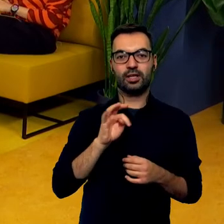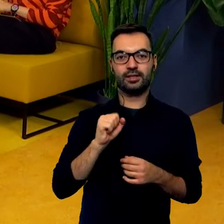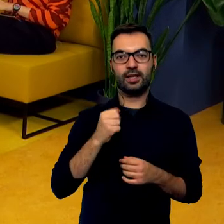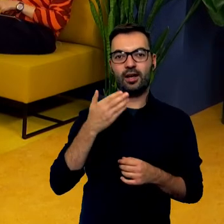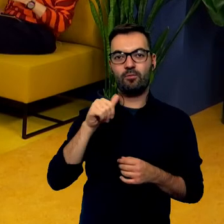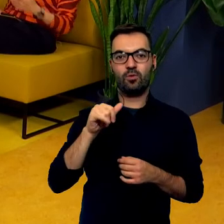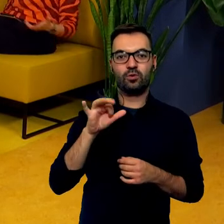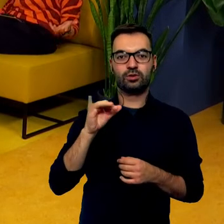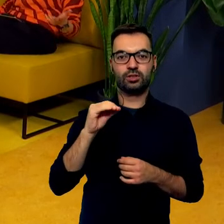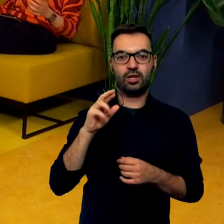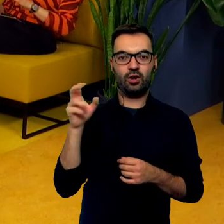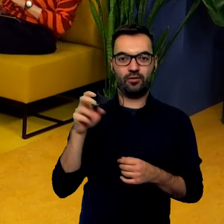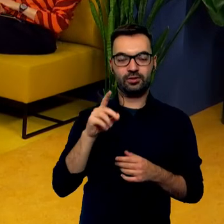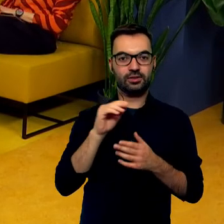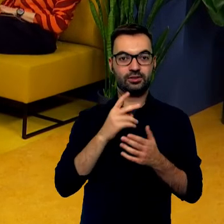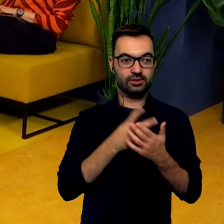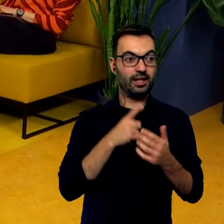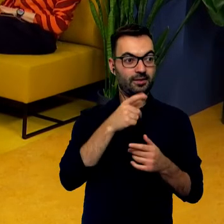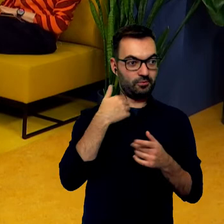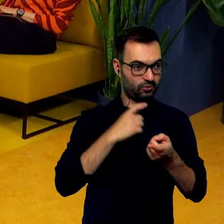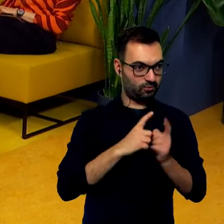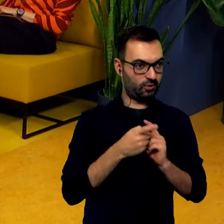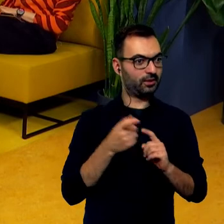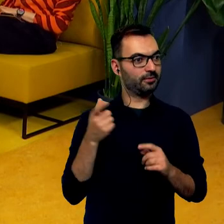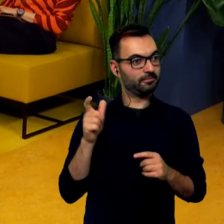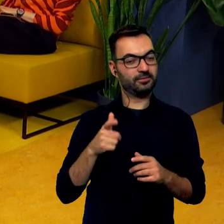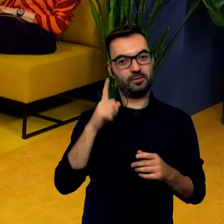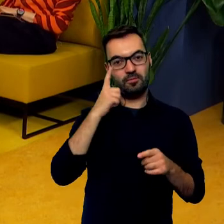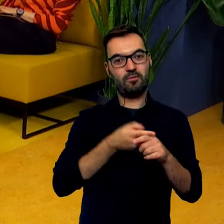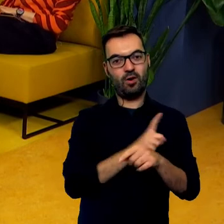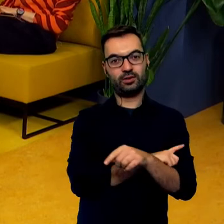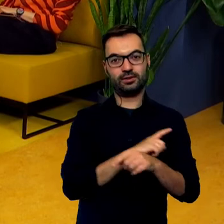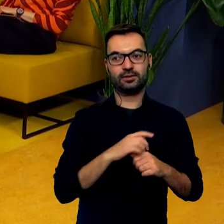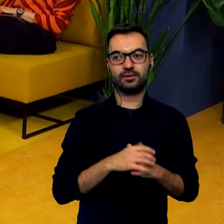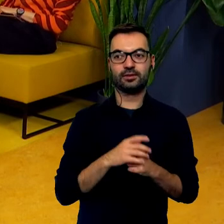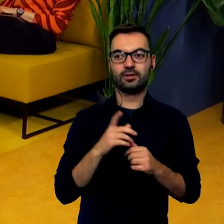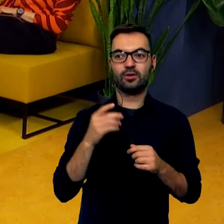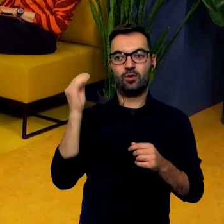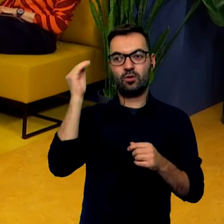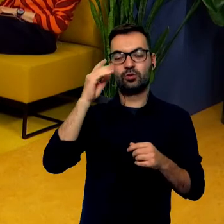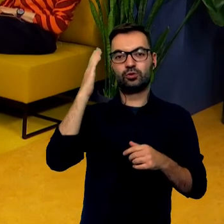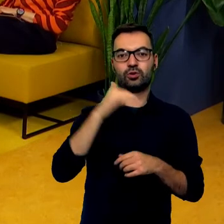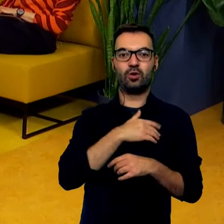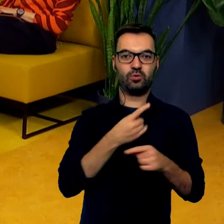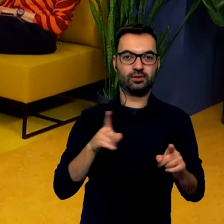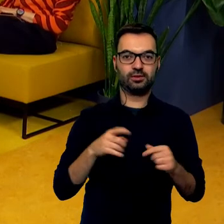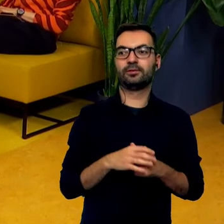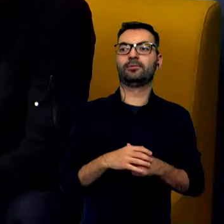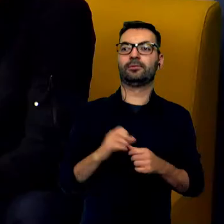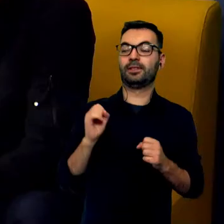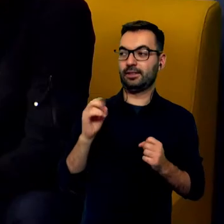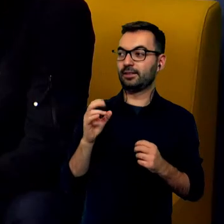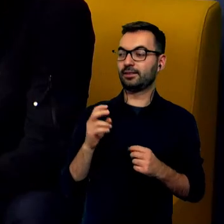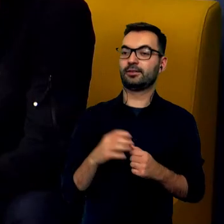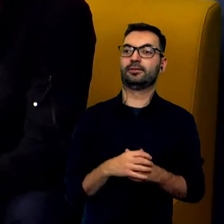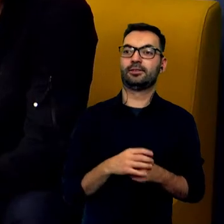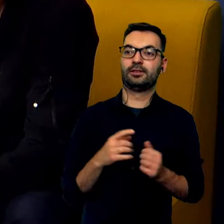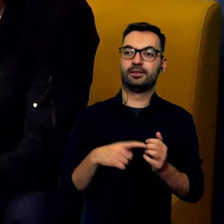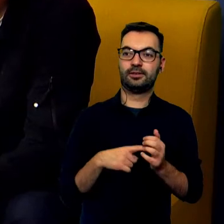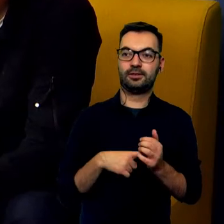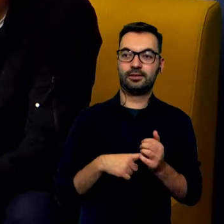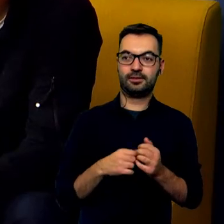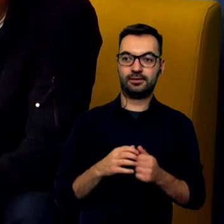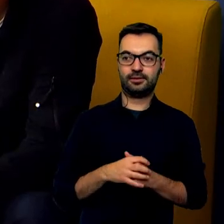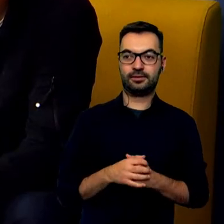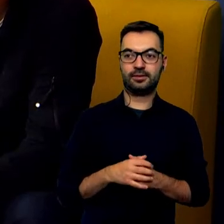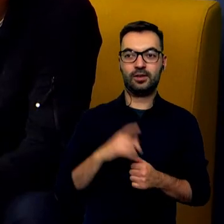to czytałam, a ty miałeś okazję się spotkać z Małgorzatą Musierowicz w Poznaniu jako uczeń szkoły muzycznej. Tak, tak. Tak, ale to właśnie była